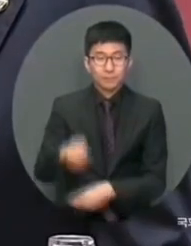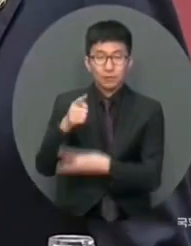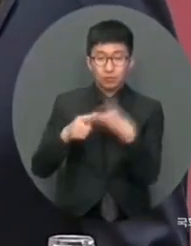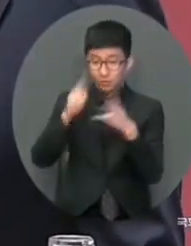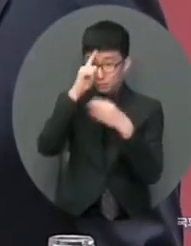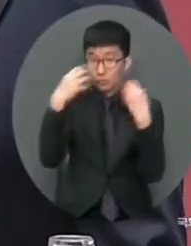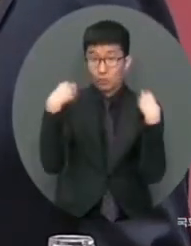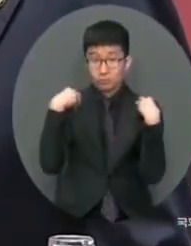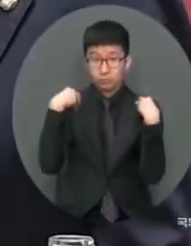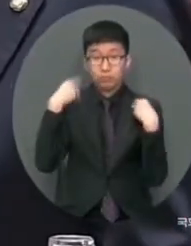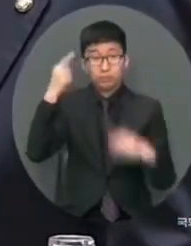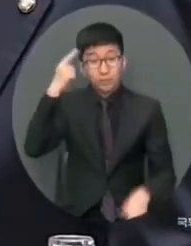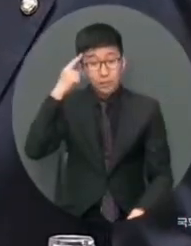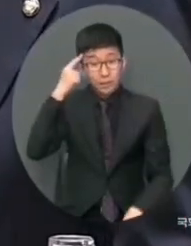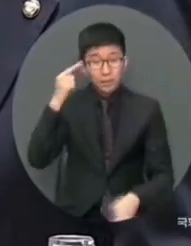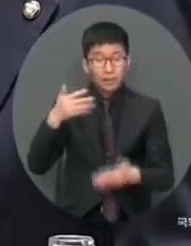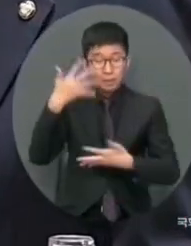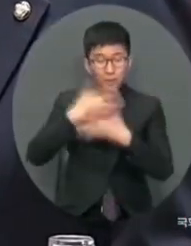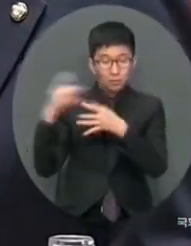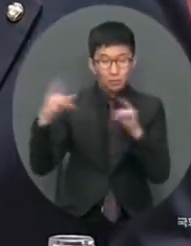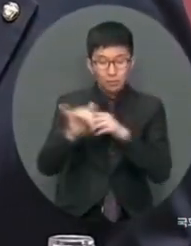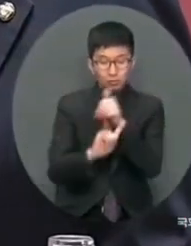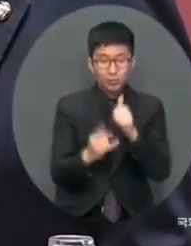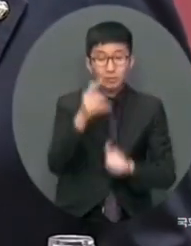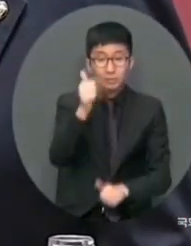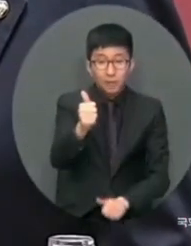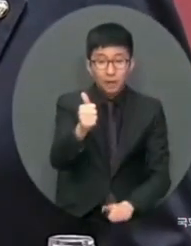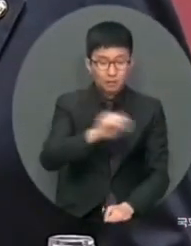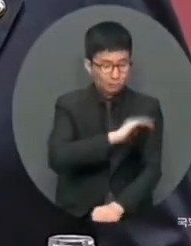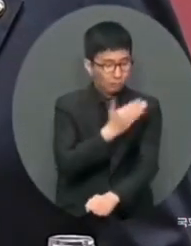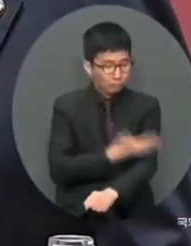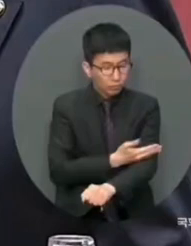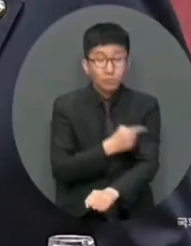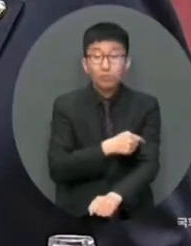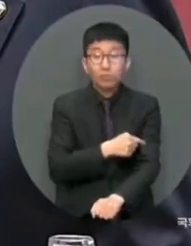윤석열 정부가 생각하는 방통위원장의 자질은 무엇입니까?